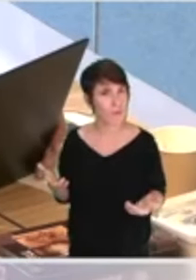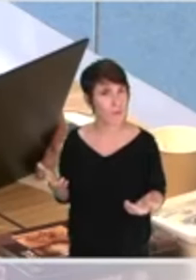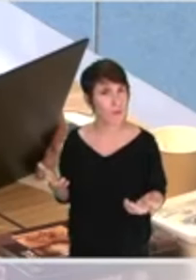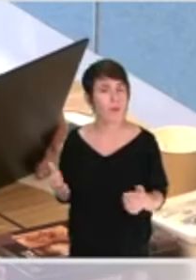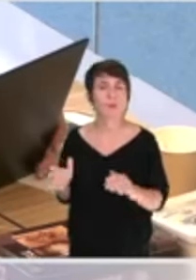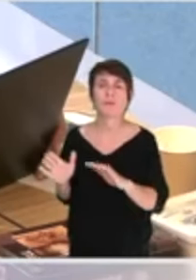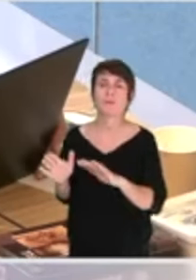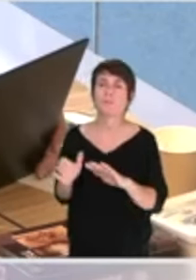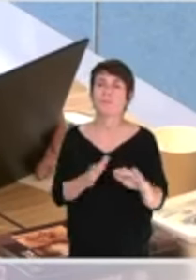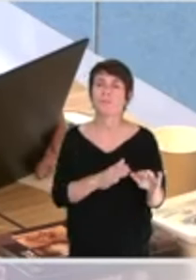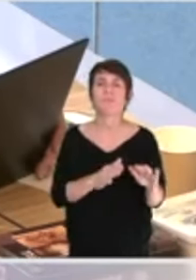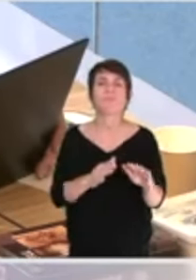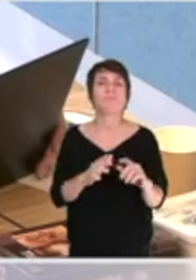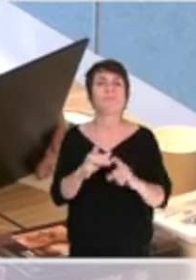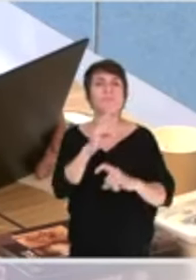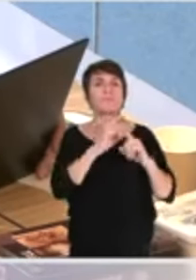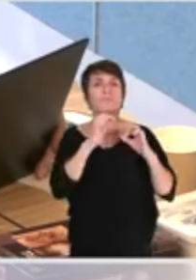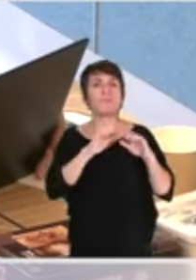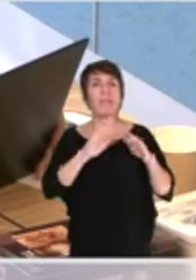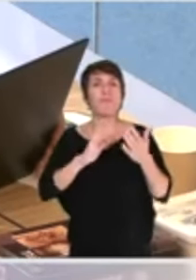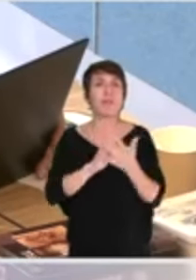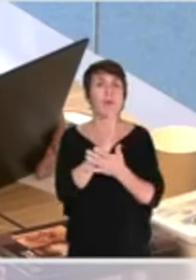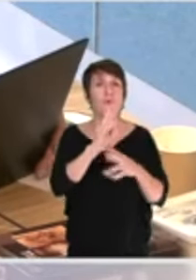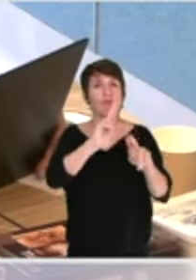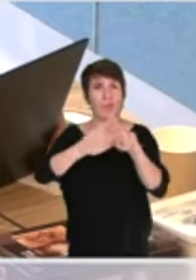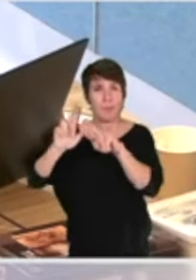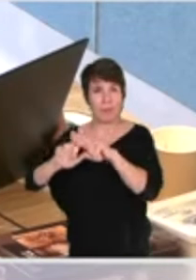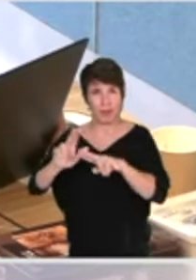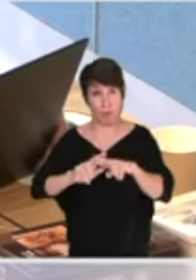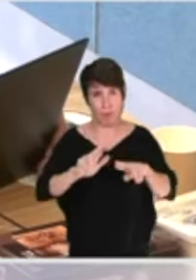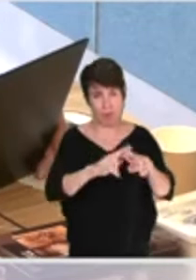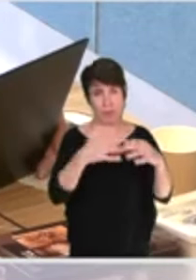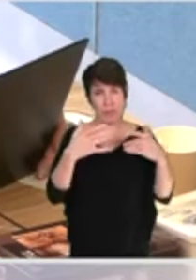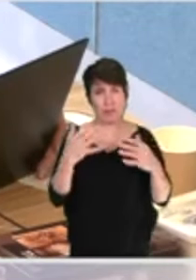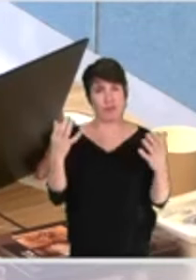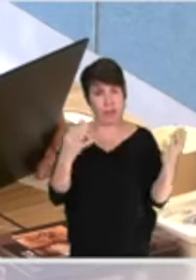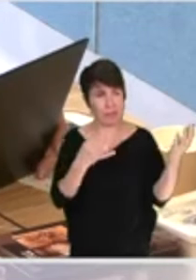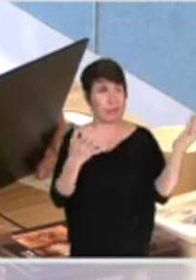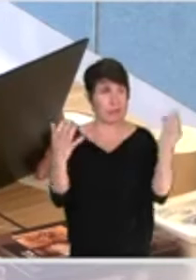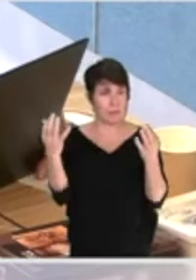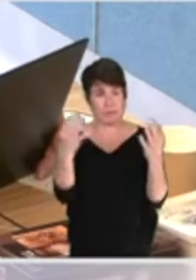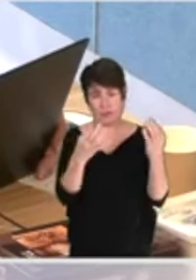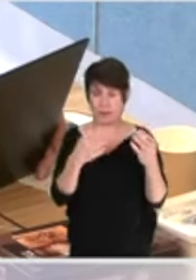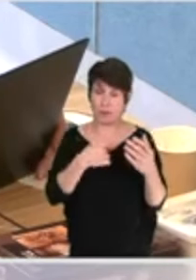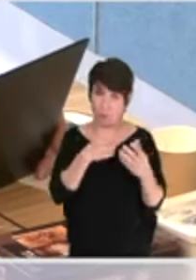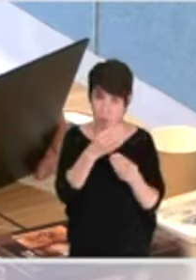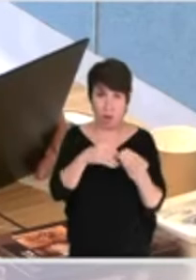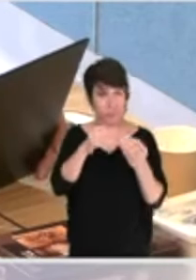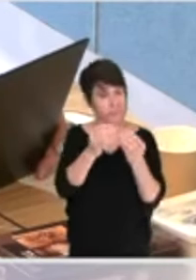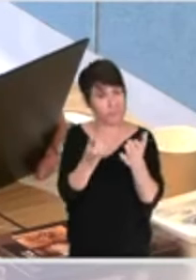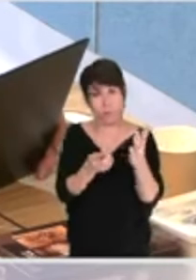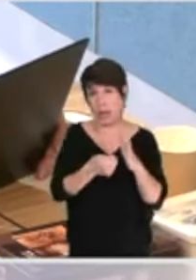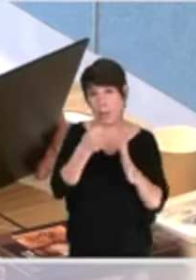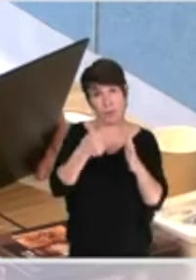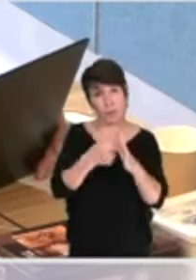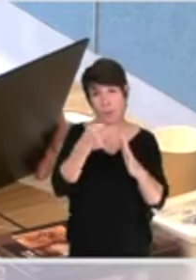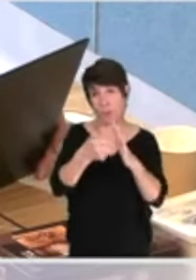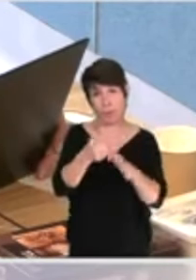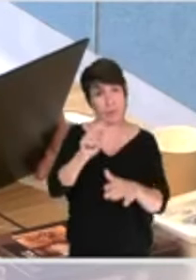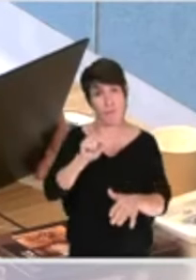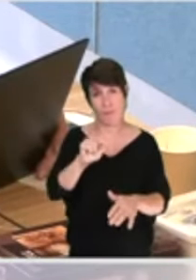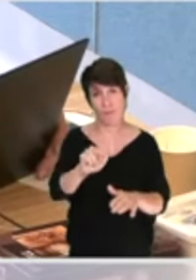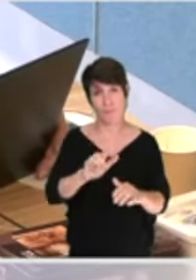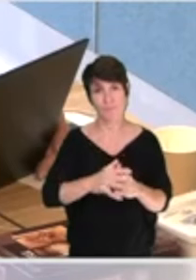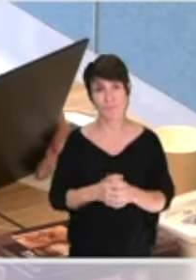Je reviens à ce projet d'aménagement, même si beaucoup de choses ont déjà été dites et que mon intervention va répéter un certain nombre de ces